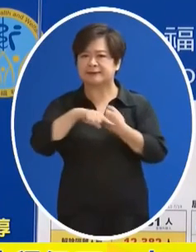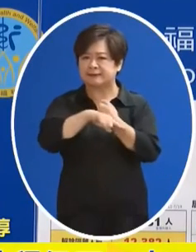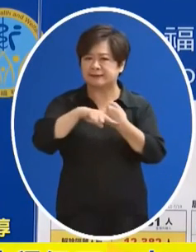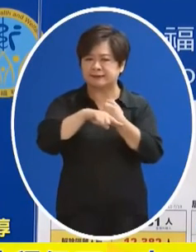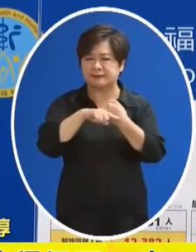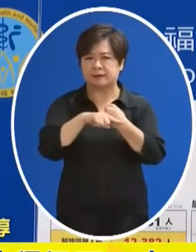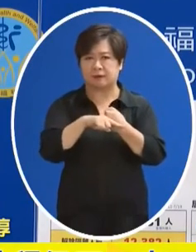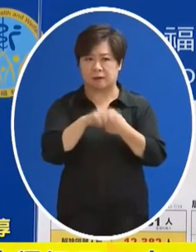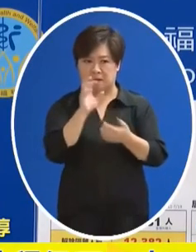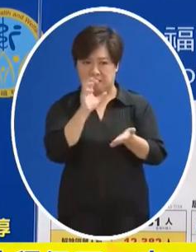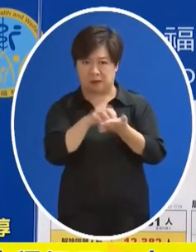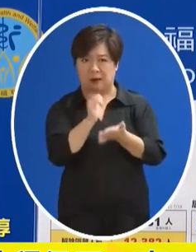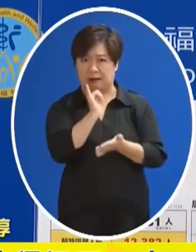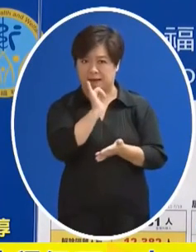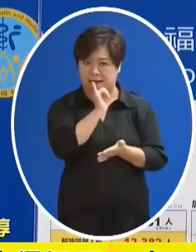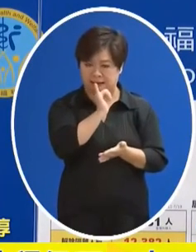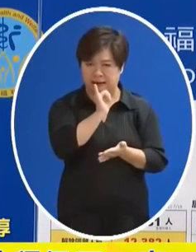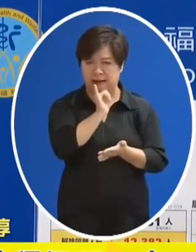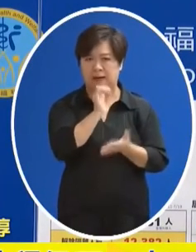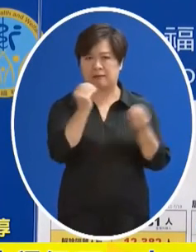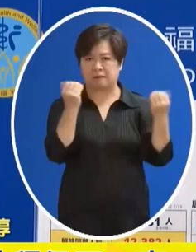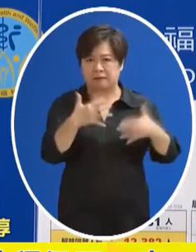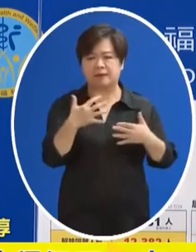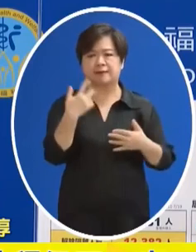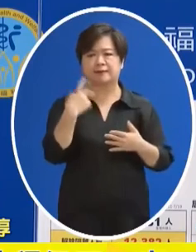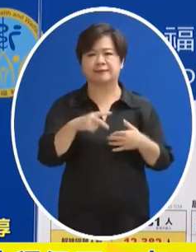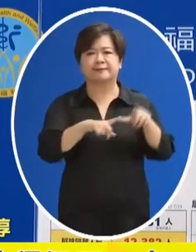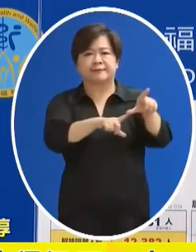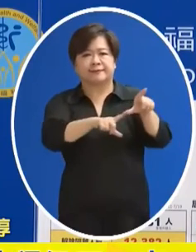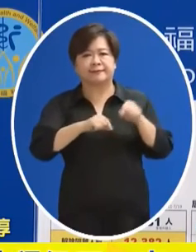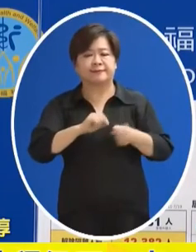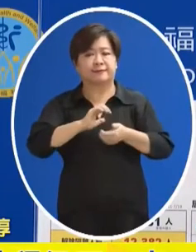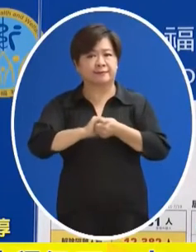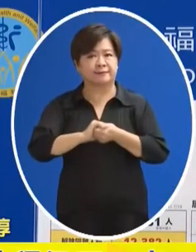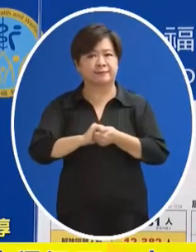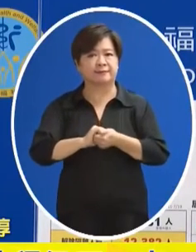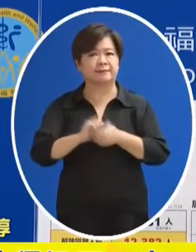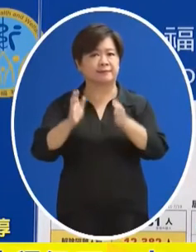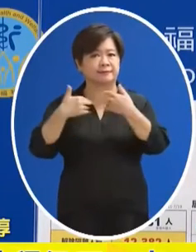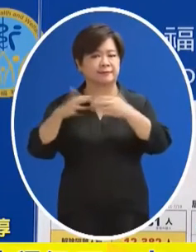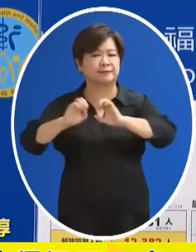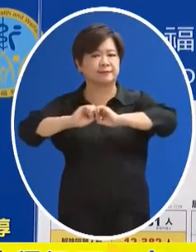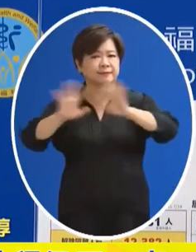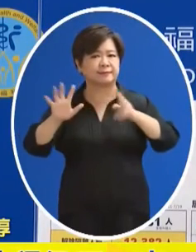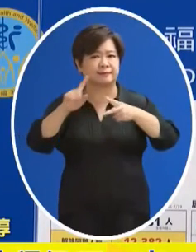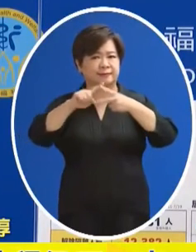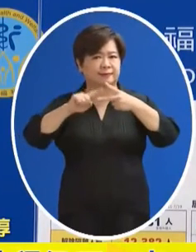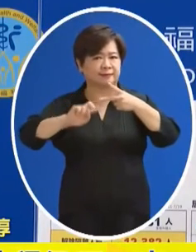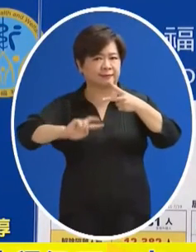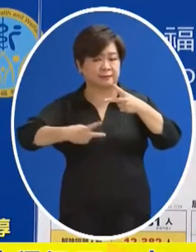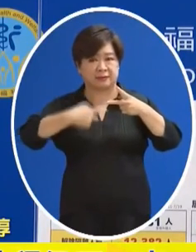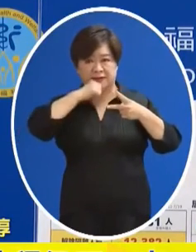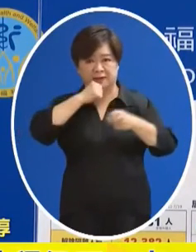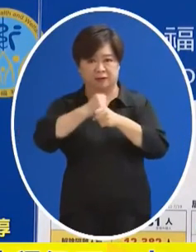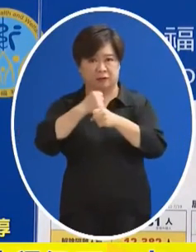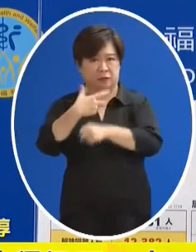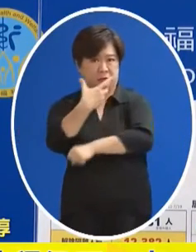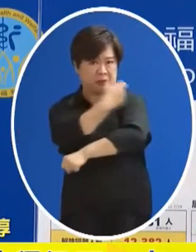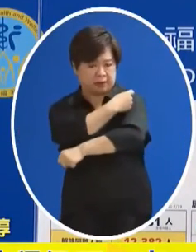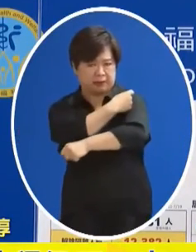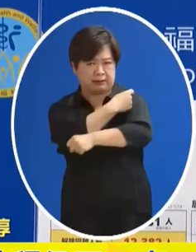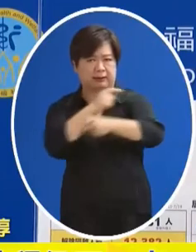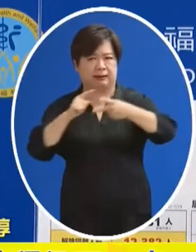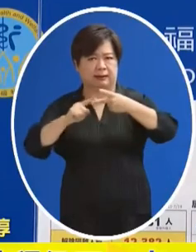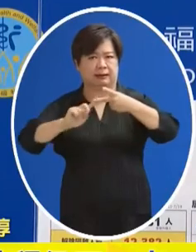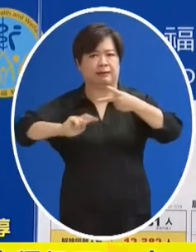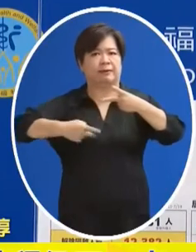样的一个实证结果以后，那再参考这个结果决定是不是适合做混跟国产疫苗跟其他厂牌